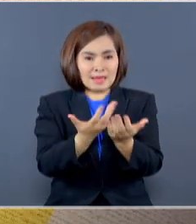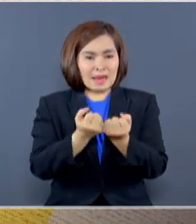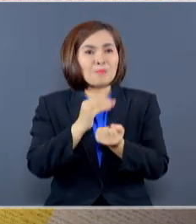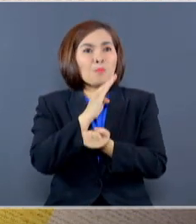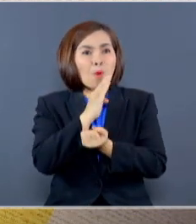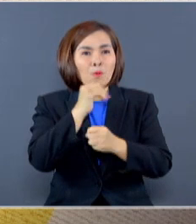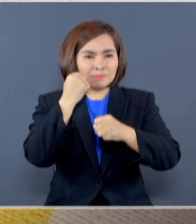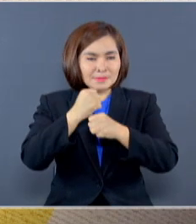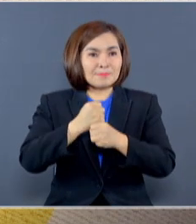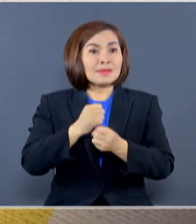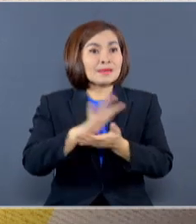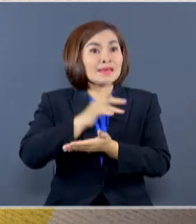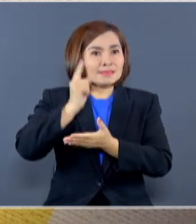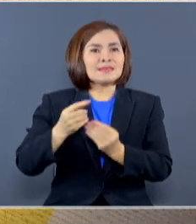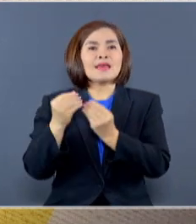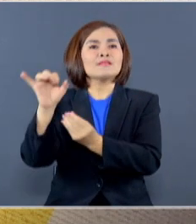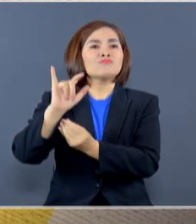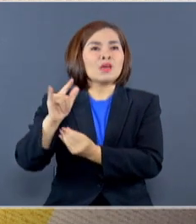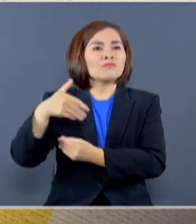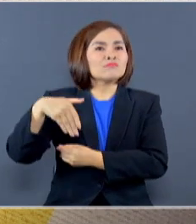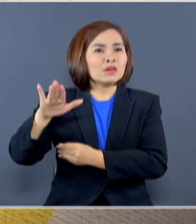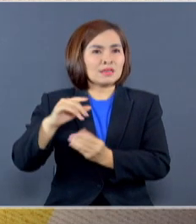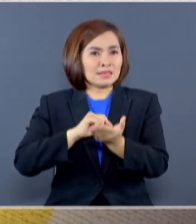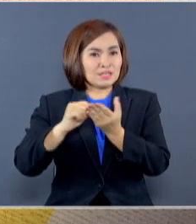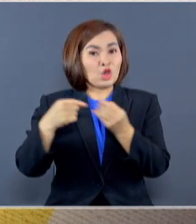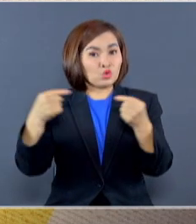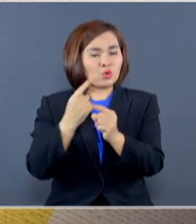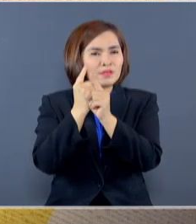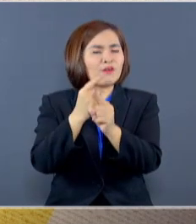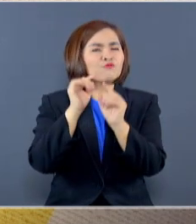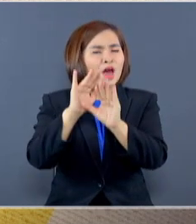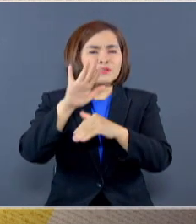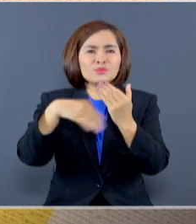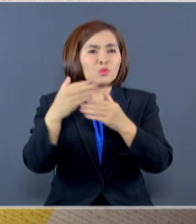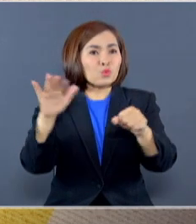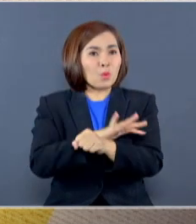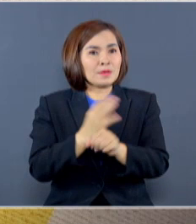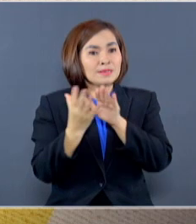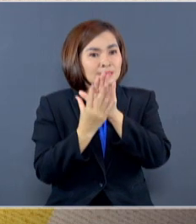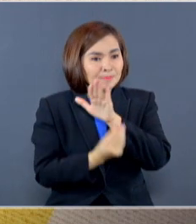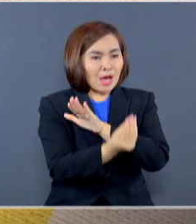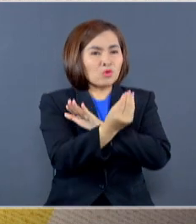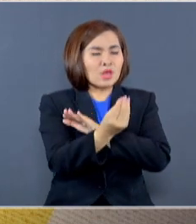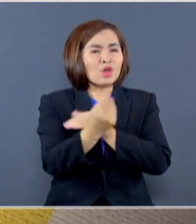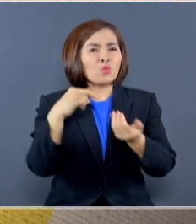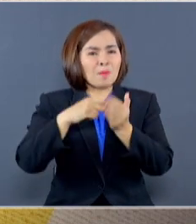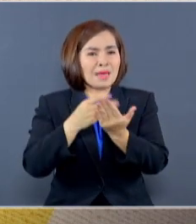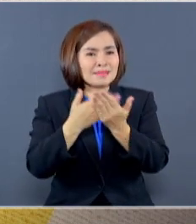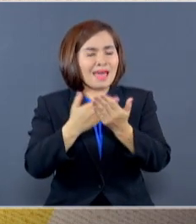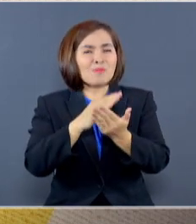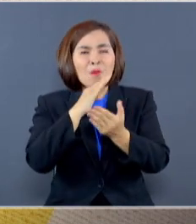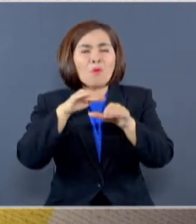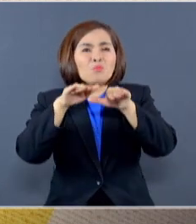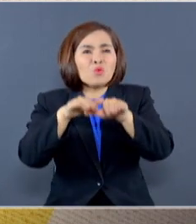โดยใบจริงเนี่ยมอบให้ญาติผู้ต้องขังเขียนตรงตามที่ฝากทุกอย่างแต่สำเนาทำปลอมขึ้นให้น้อยกว่าจำนวนจริงฮะ